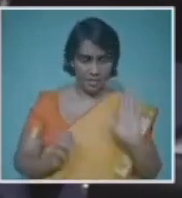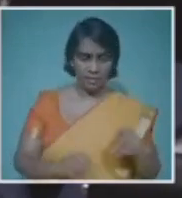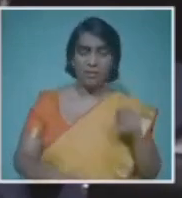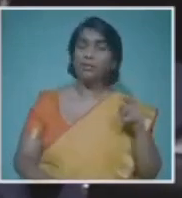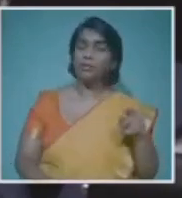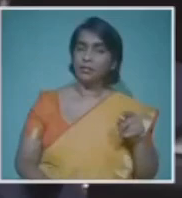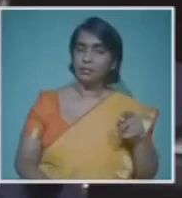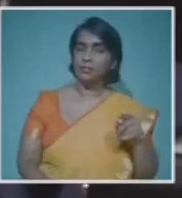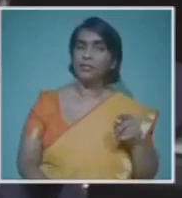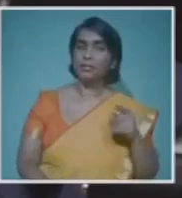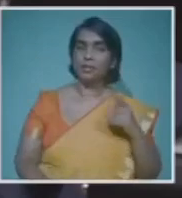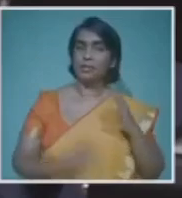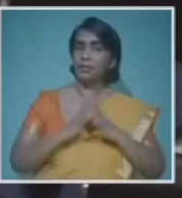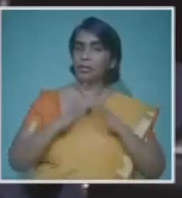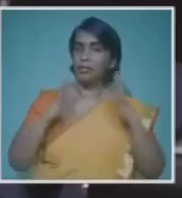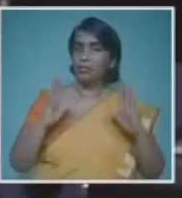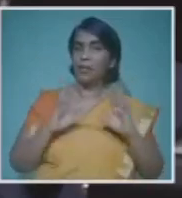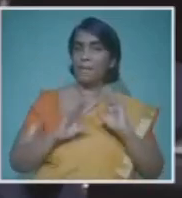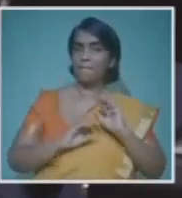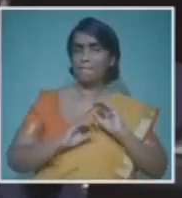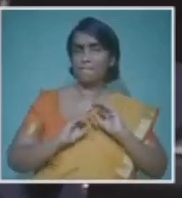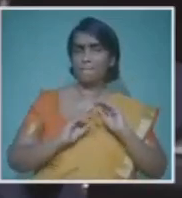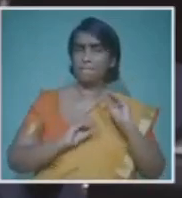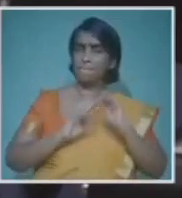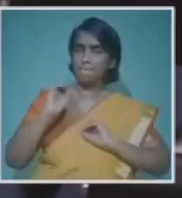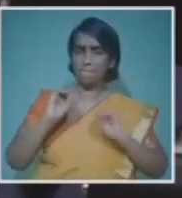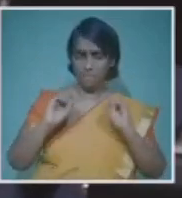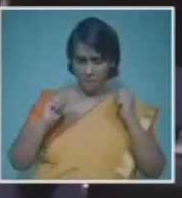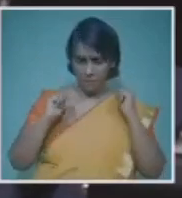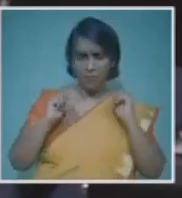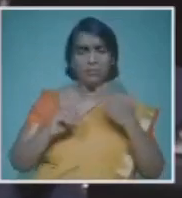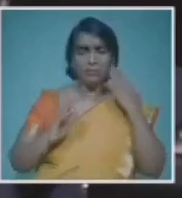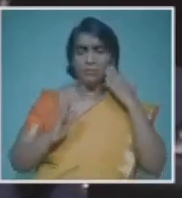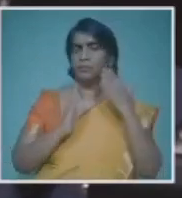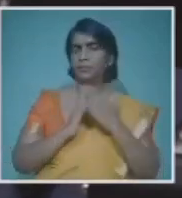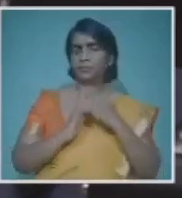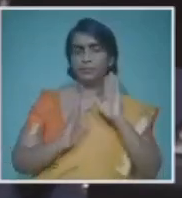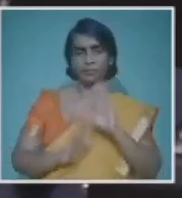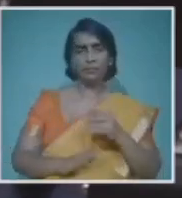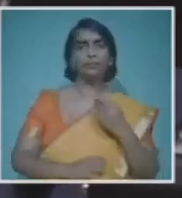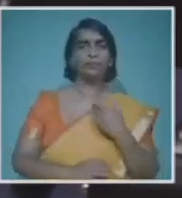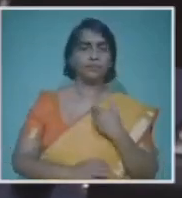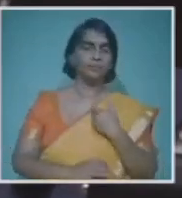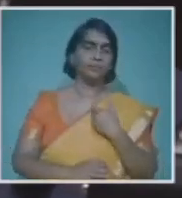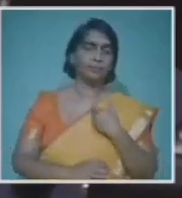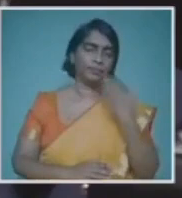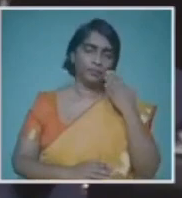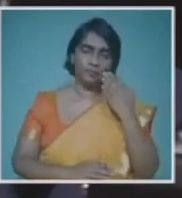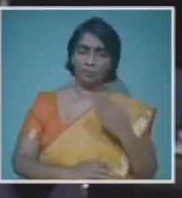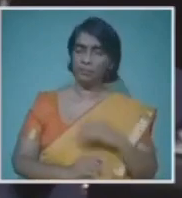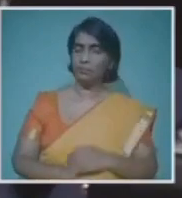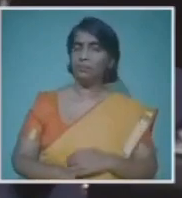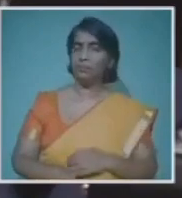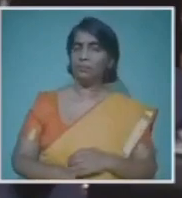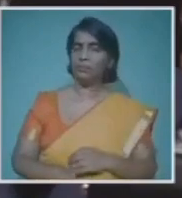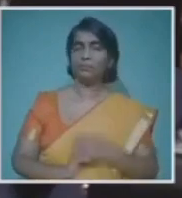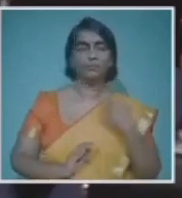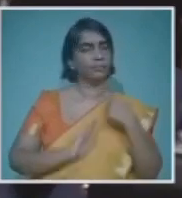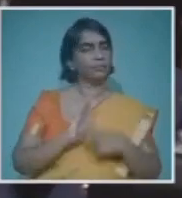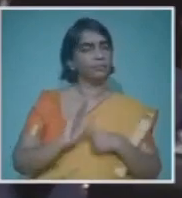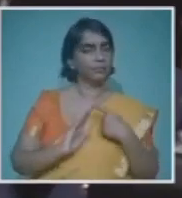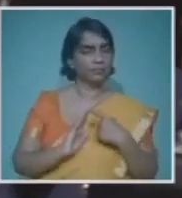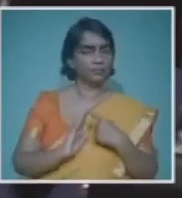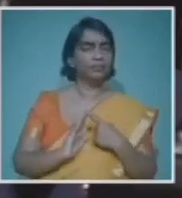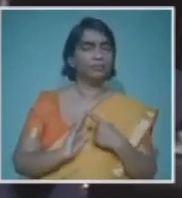මේකේ විශාල ප්‍රතිශතයක් ප්‍රමාණයක් මේක නිවැරදිව කරුණු ඉදිරිපත් කරපු බව මේනකොට පැහැදිලියි Sri Lanka